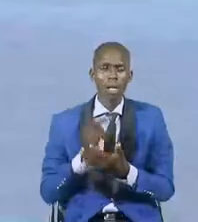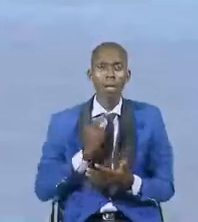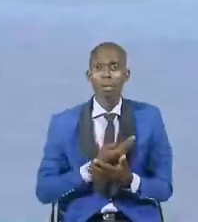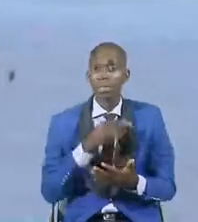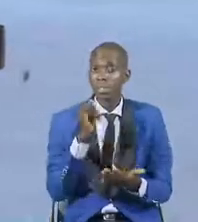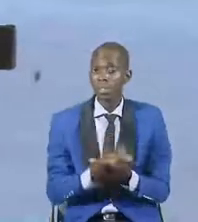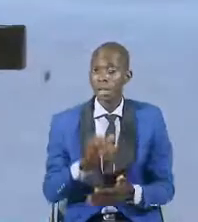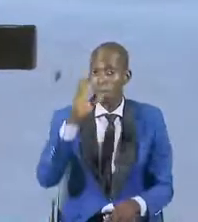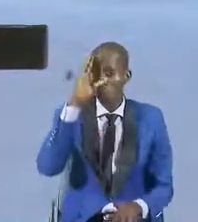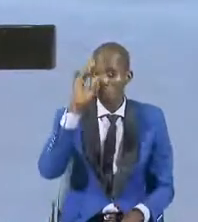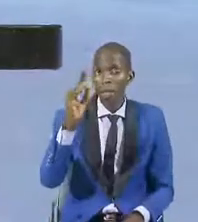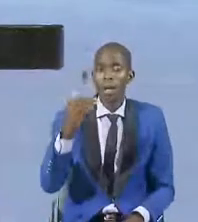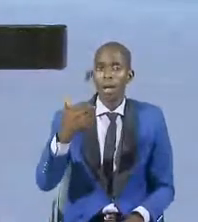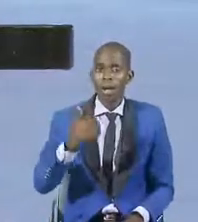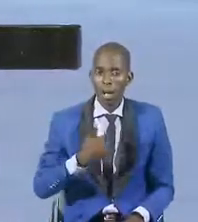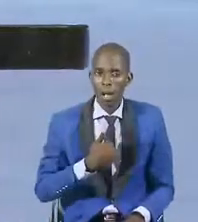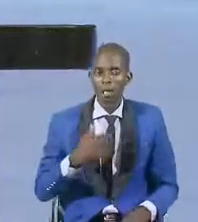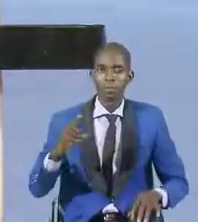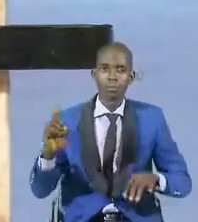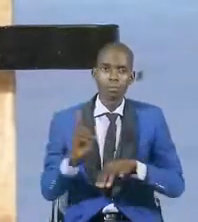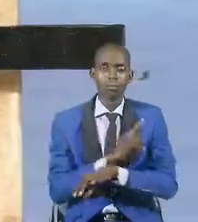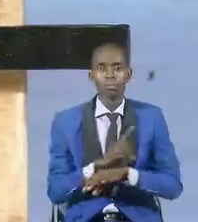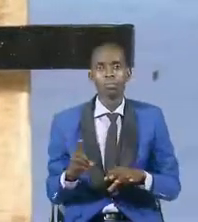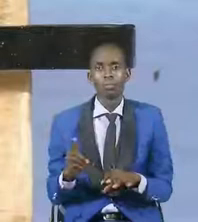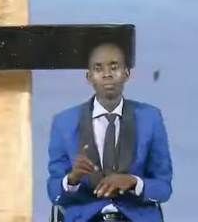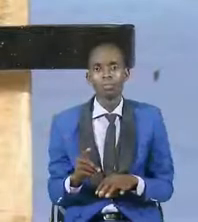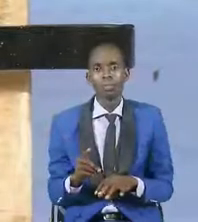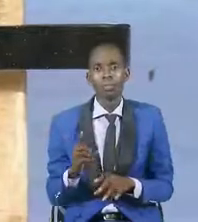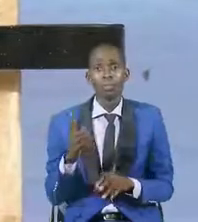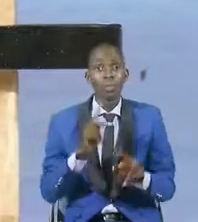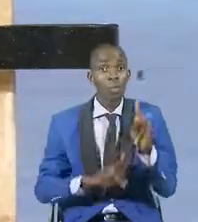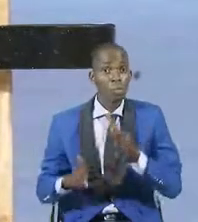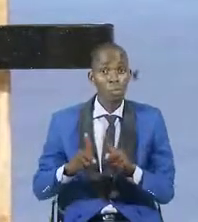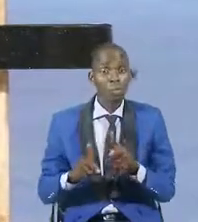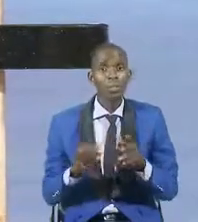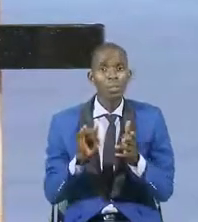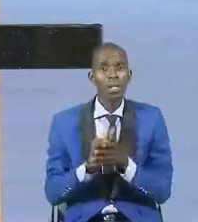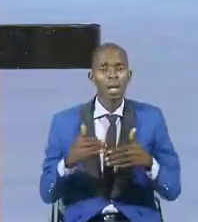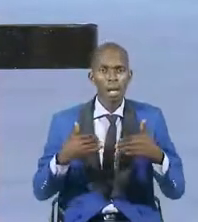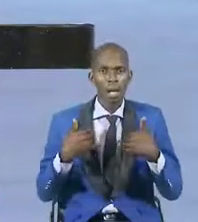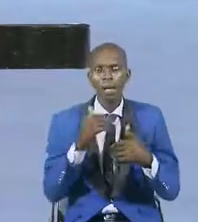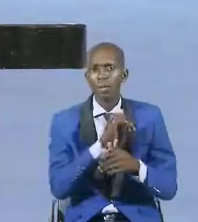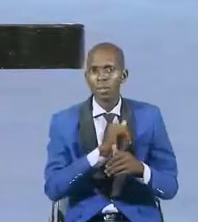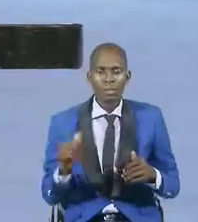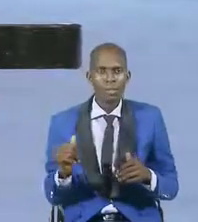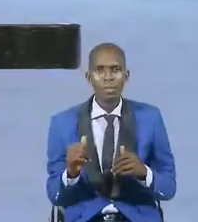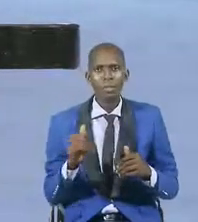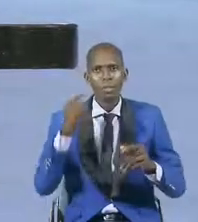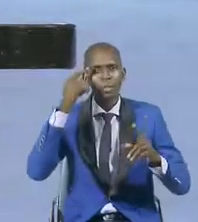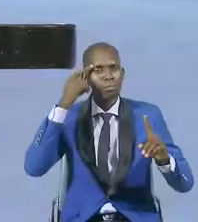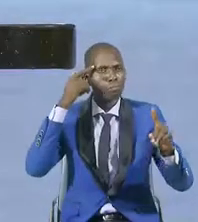nous aider. Et cet homme-là avait la discipline. Il y a des gens qui ont